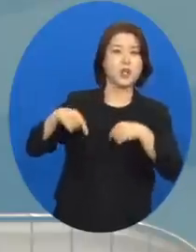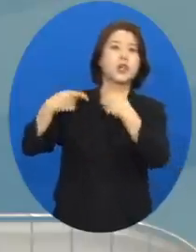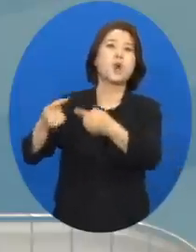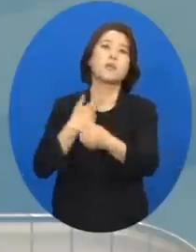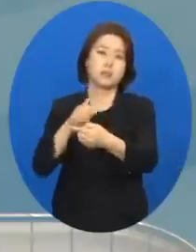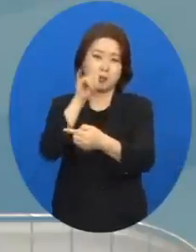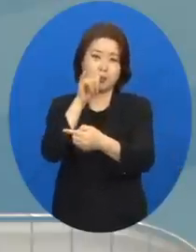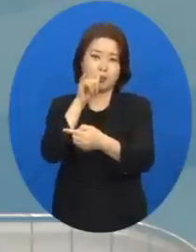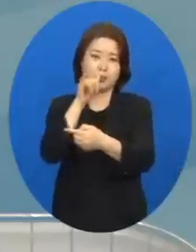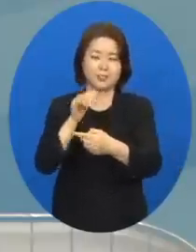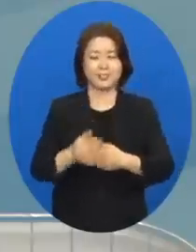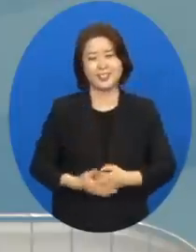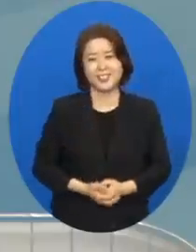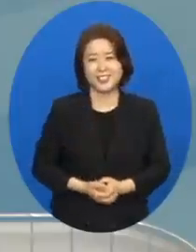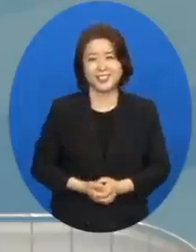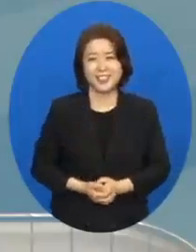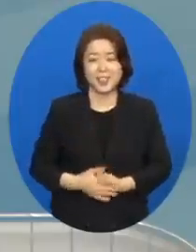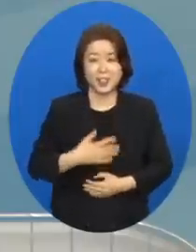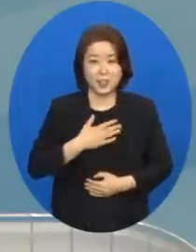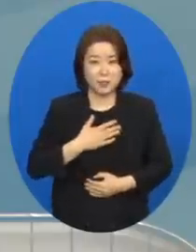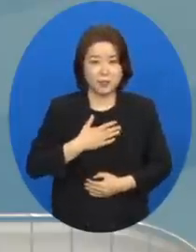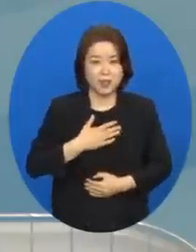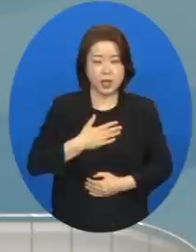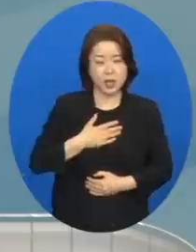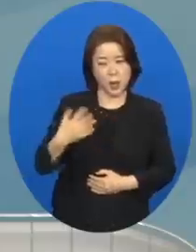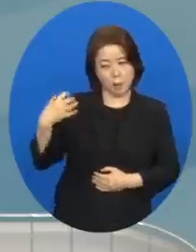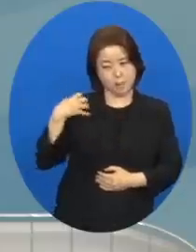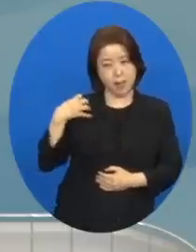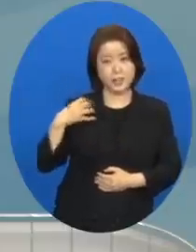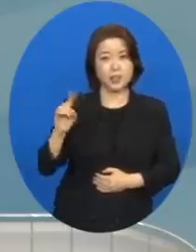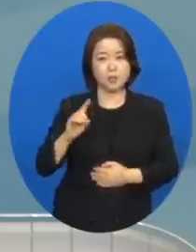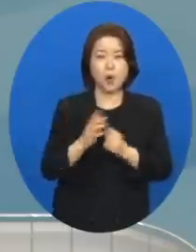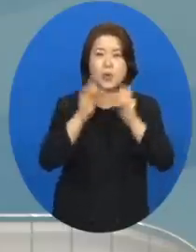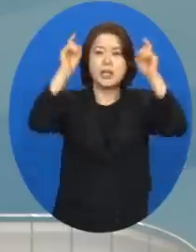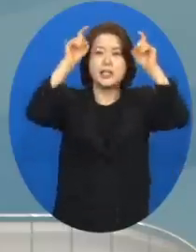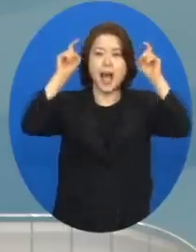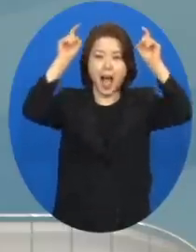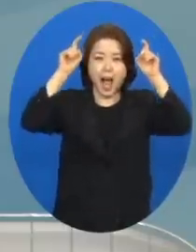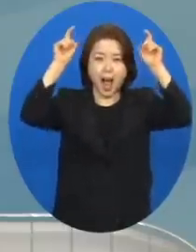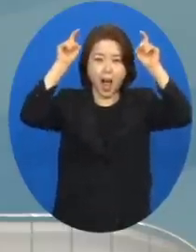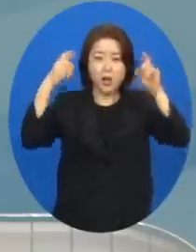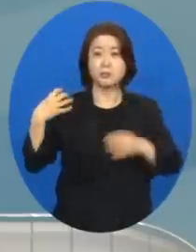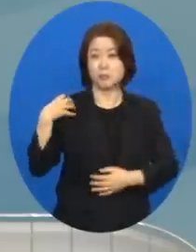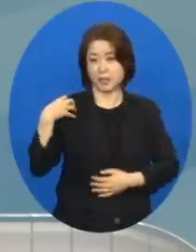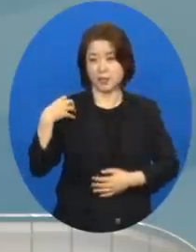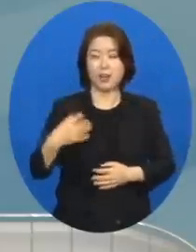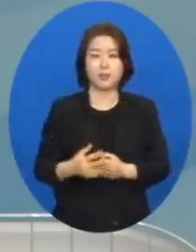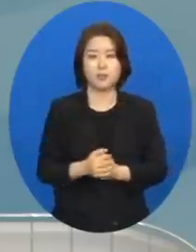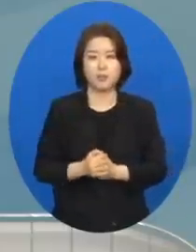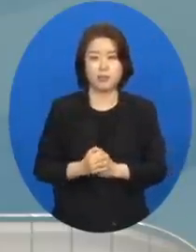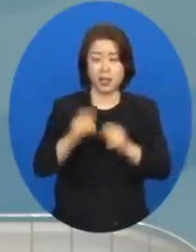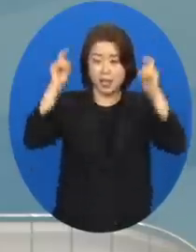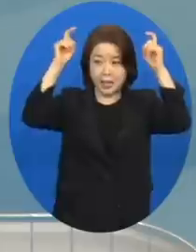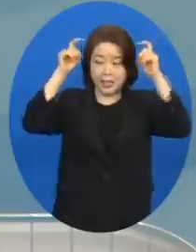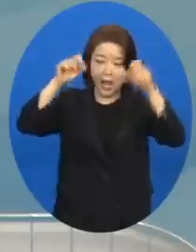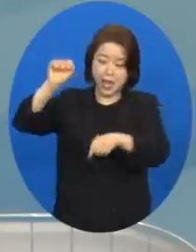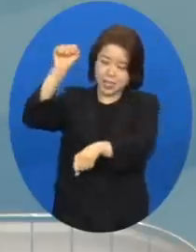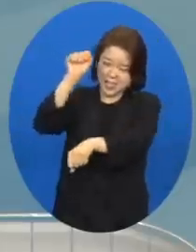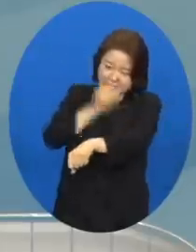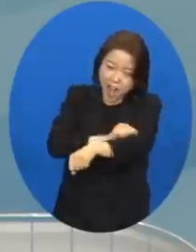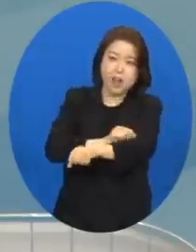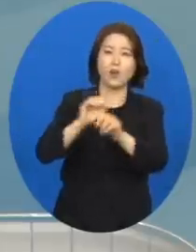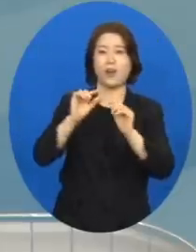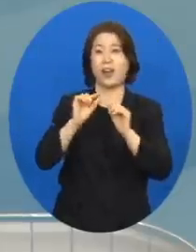했습니다. 네, 제가 맡은 역이 양이었습니다. 제가 양을 뭐 엄청 잘했던 것도